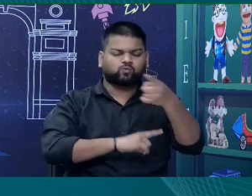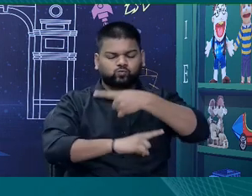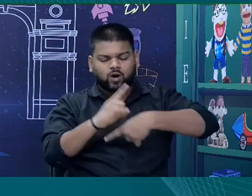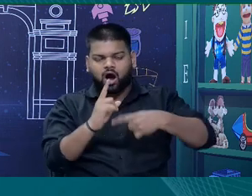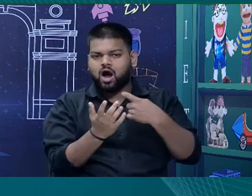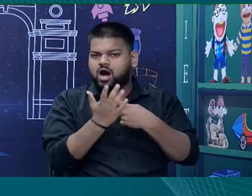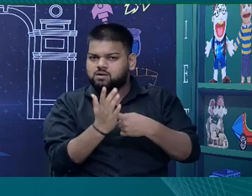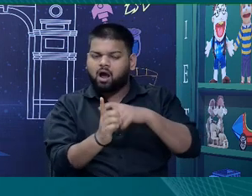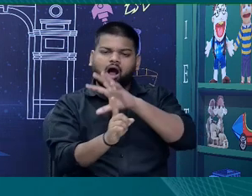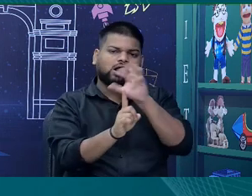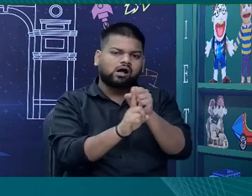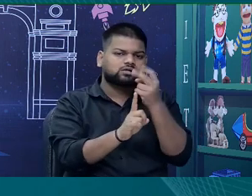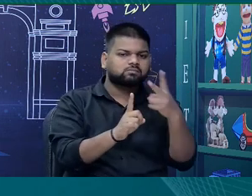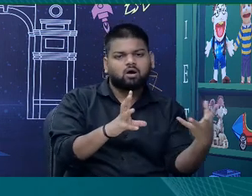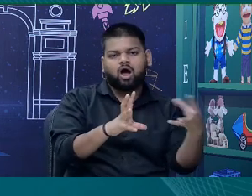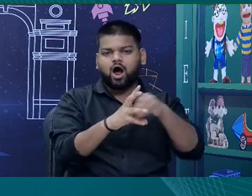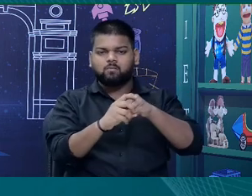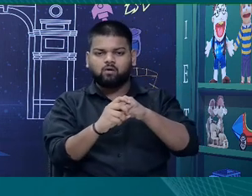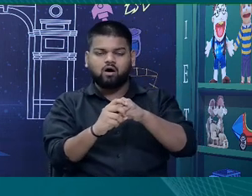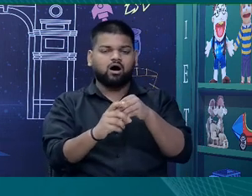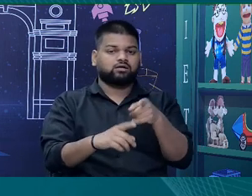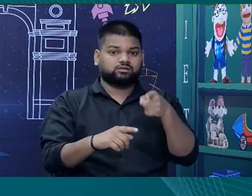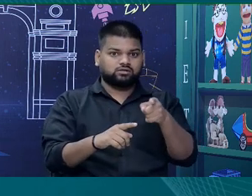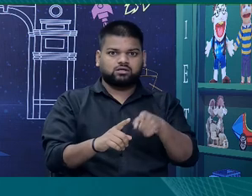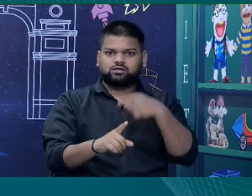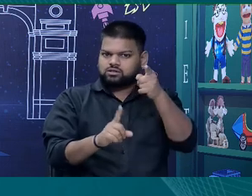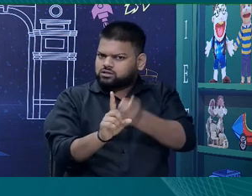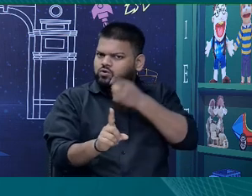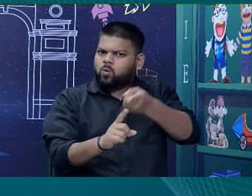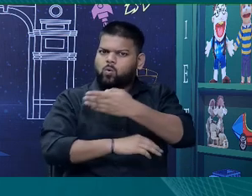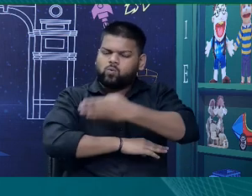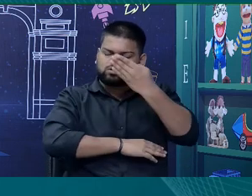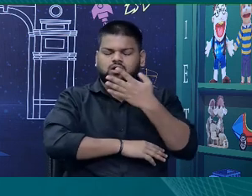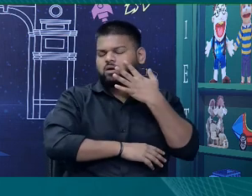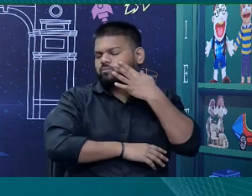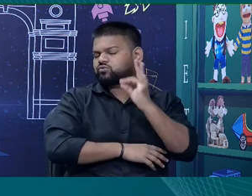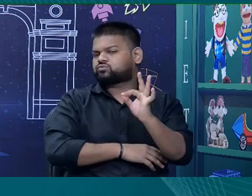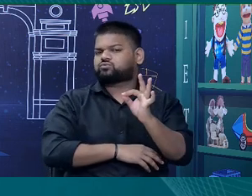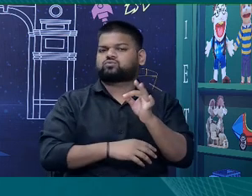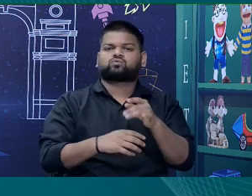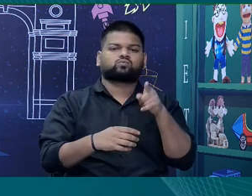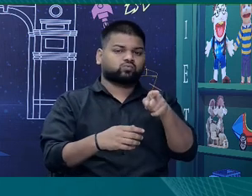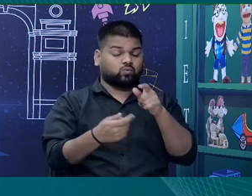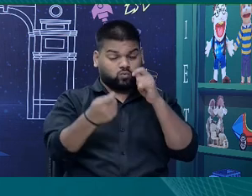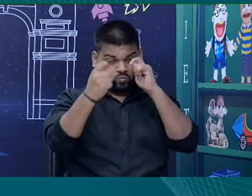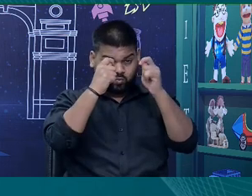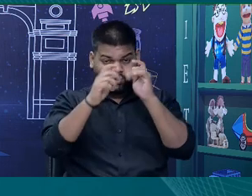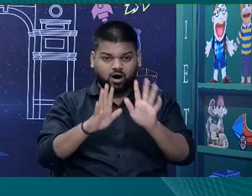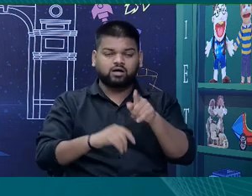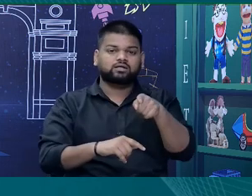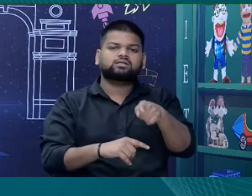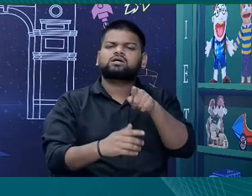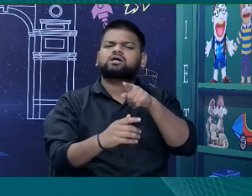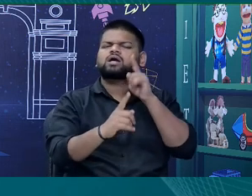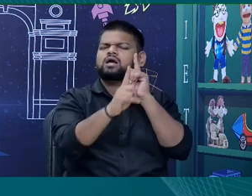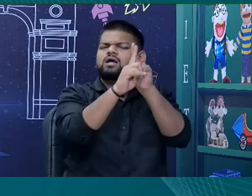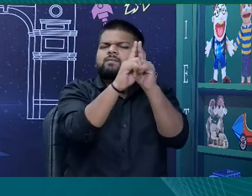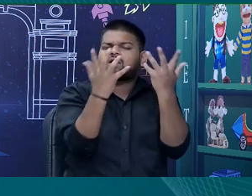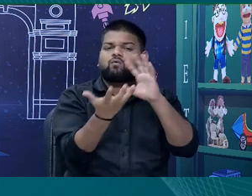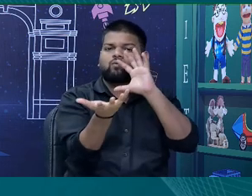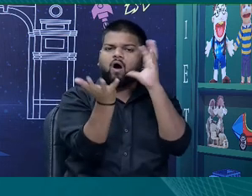इन हर हिस्ट्री तू प्ले एन एंपावर इंपॉर्टेंट कंट्रोल बाय फाइंडिंग प्रगमेटिक ग्लोबल सॉल्यूशंस पर डी वेल बीइंग ऑफ जो